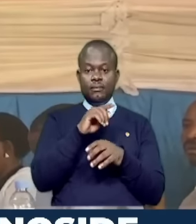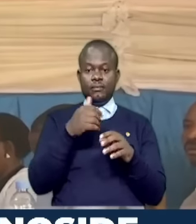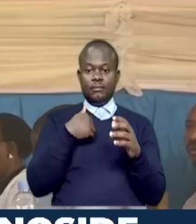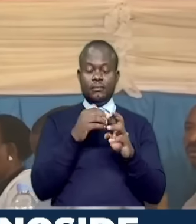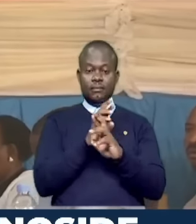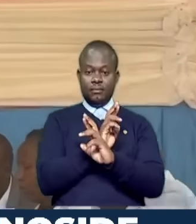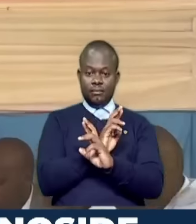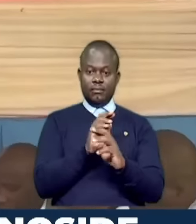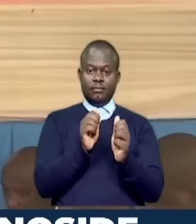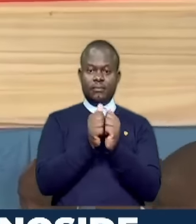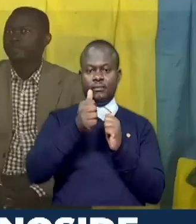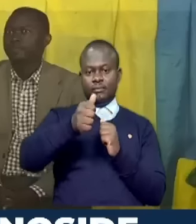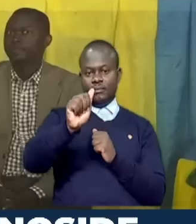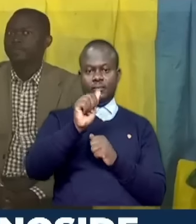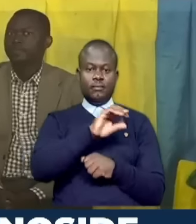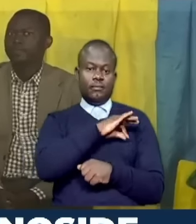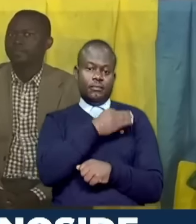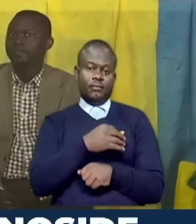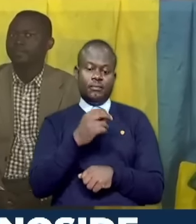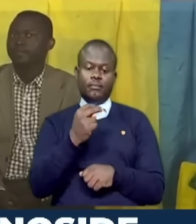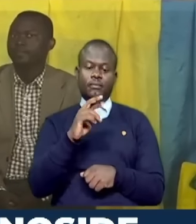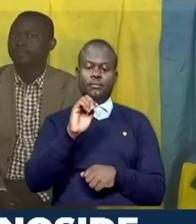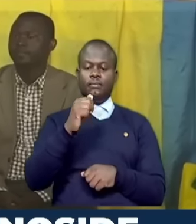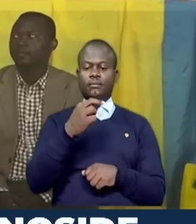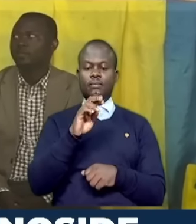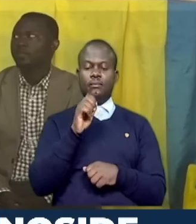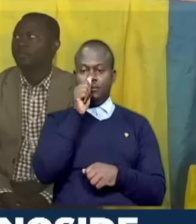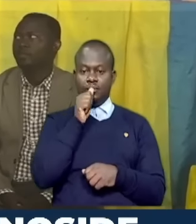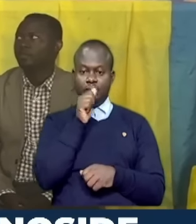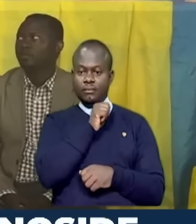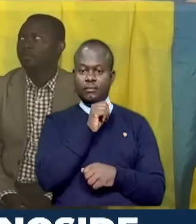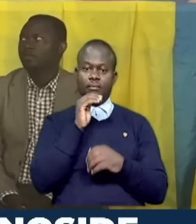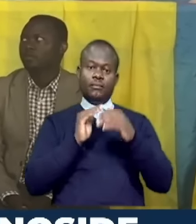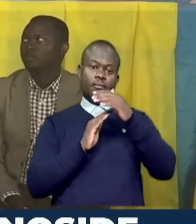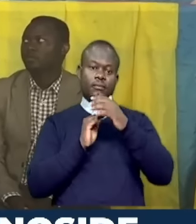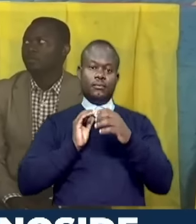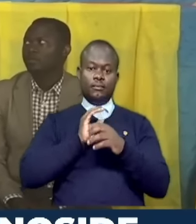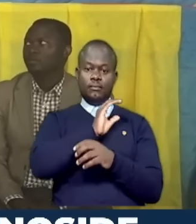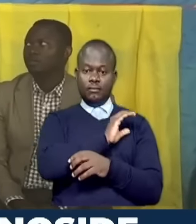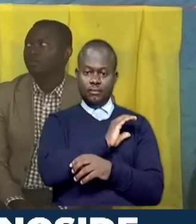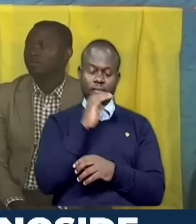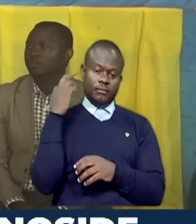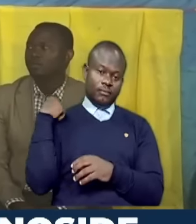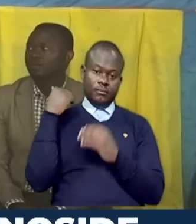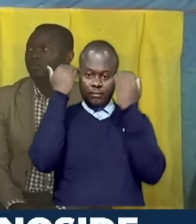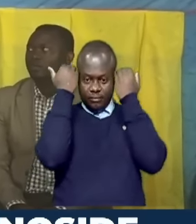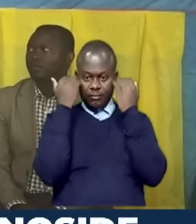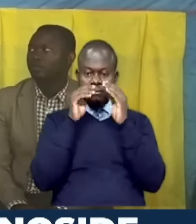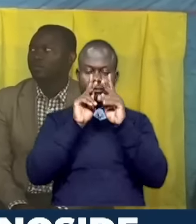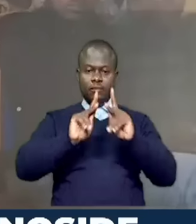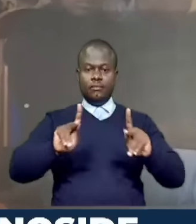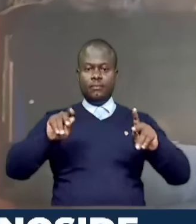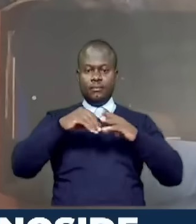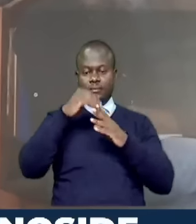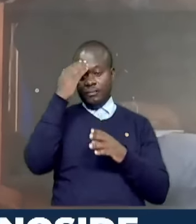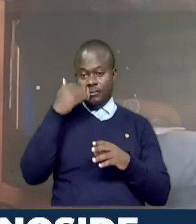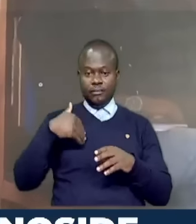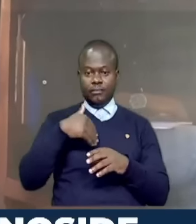nayo Padiri Niragire Valensi umunyamabanga mukuru wa komisiyo y'abepiskopi ishinzwe ubutabera n'amahoro muri Kiliziya